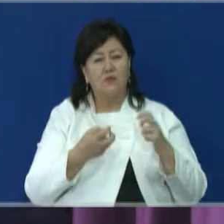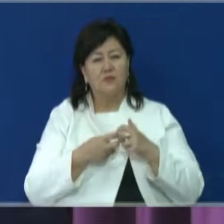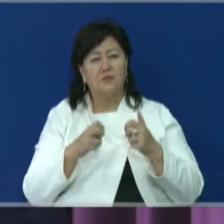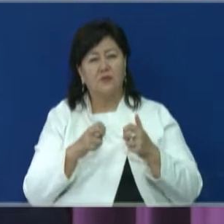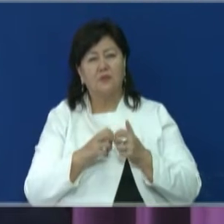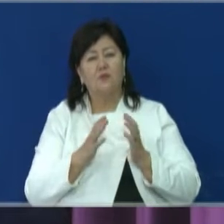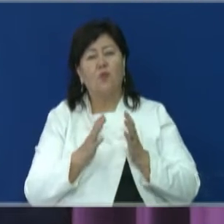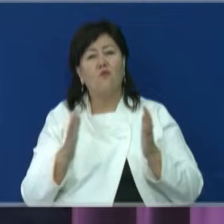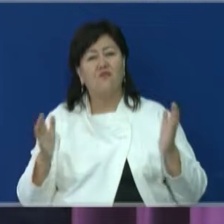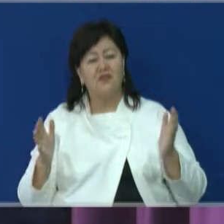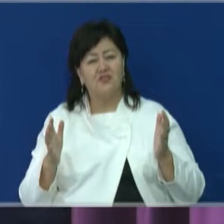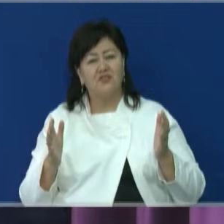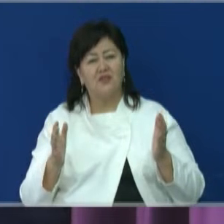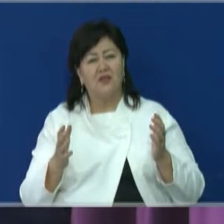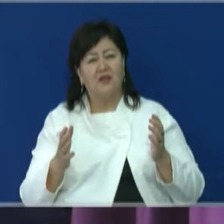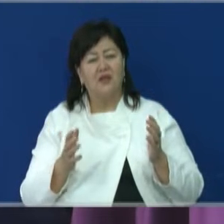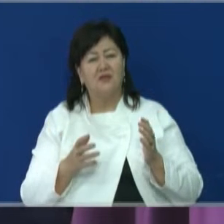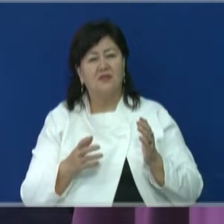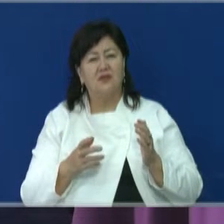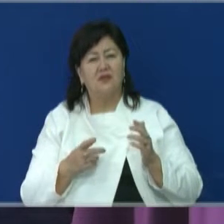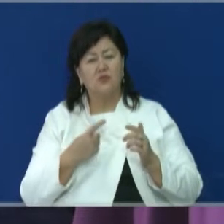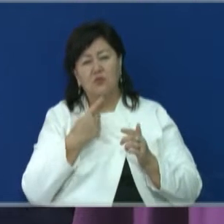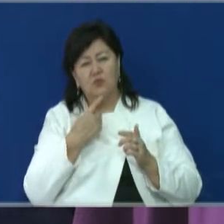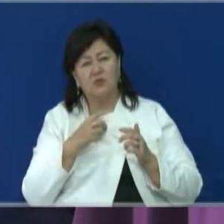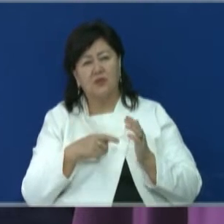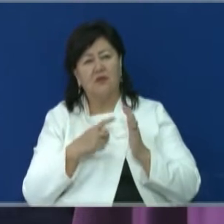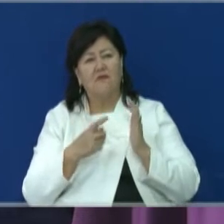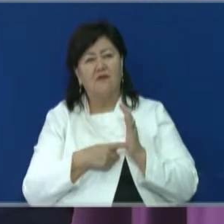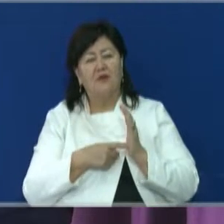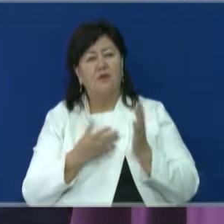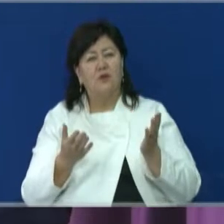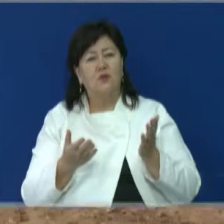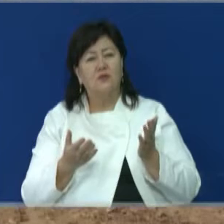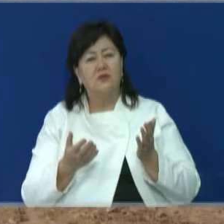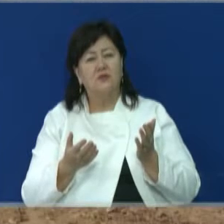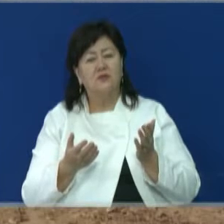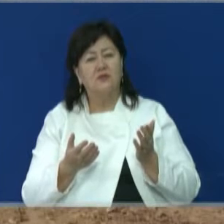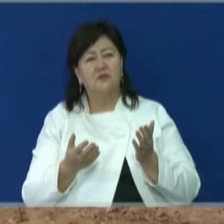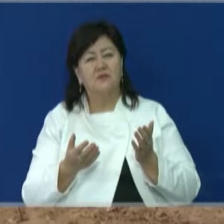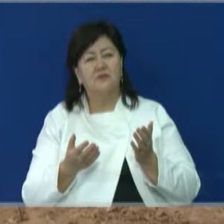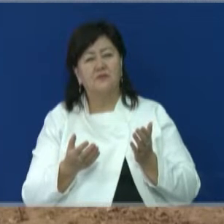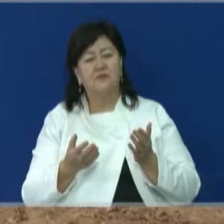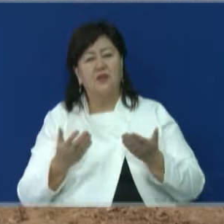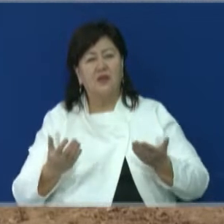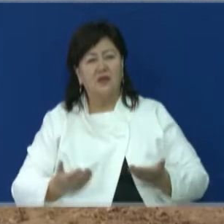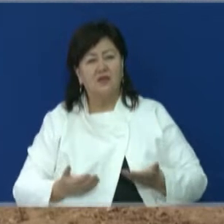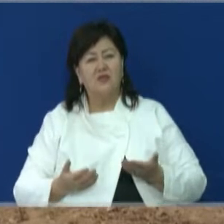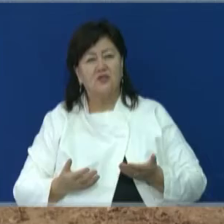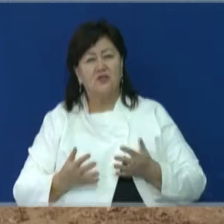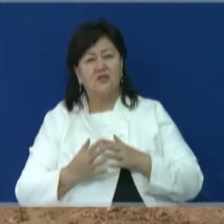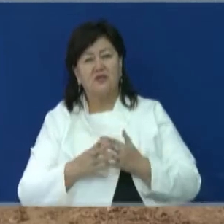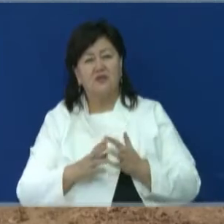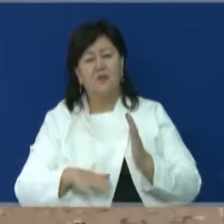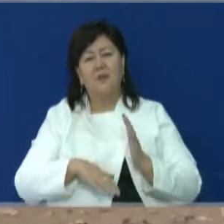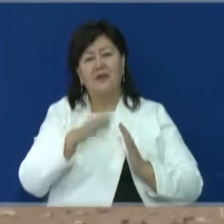көбейту жағынан өте қиындау жағдай болатын шығар. Бірақ та может быть балалар шығатын уақытты белгілеп точно. Тұрғындар кенттің тазалығы мәселесін де